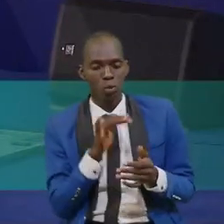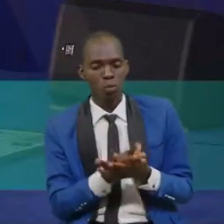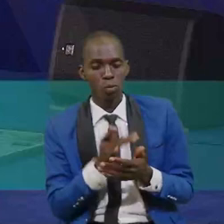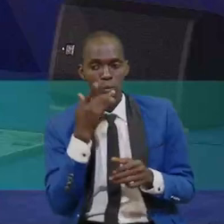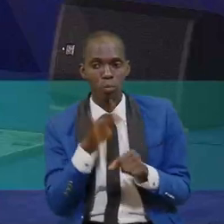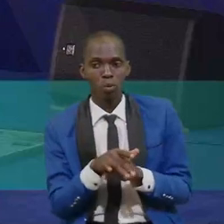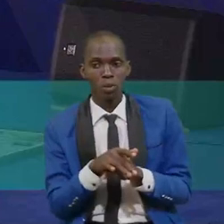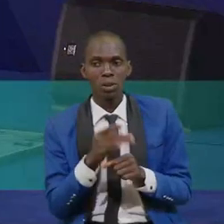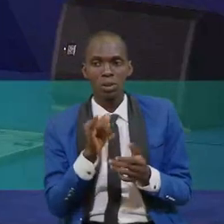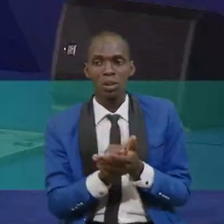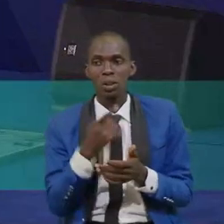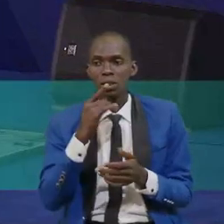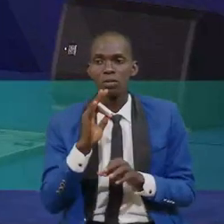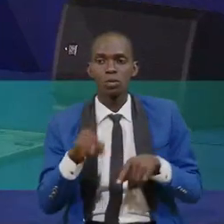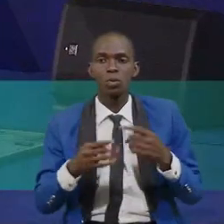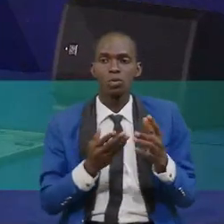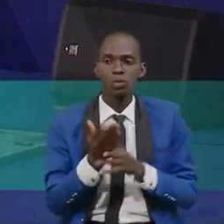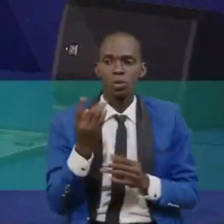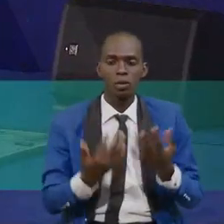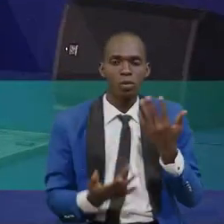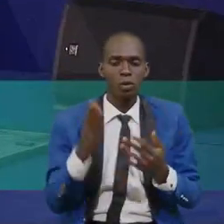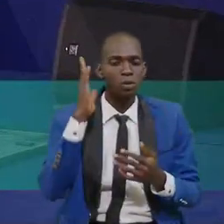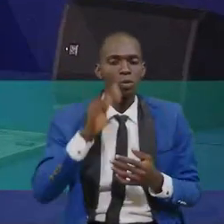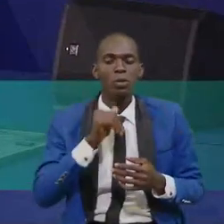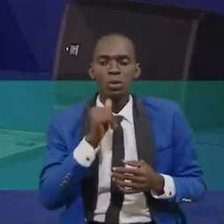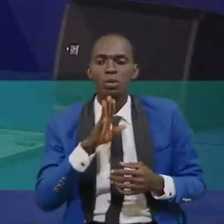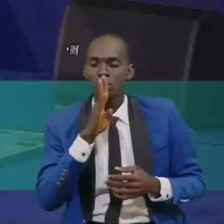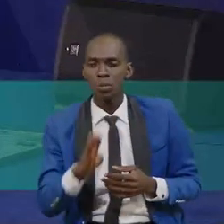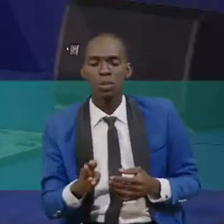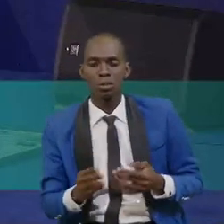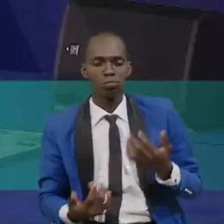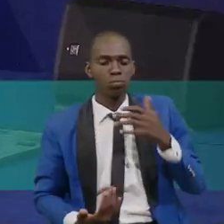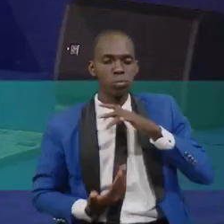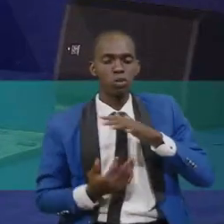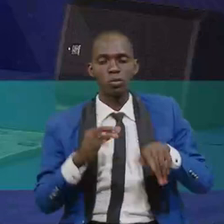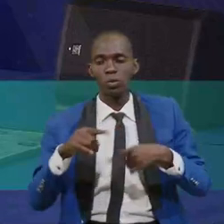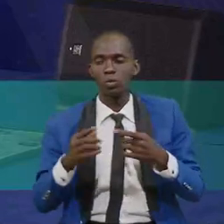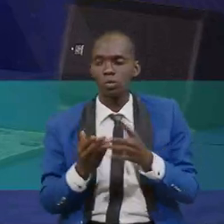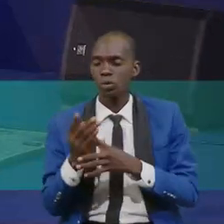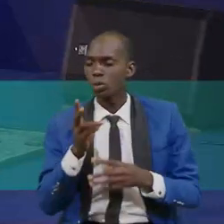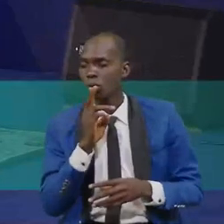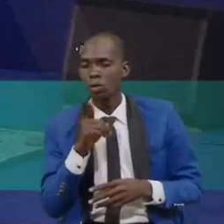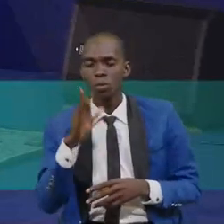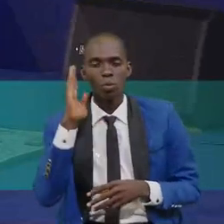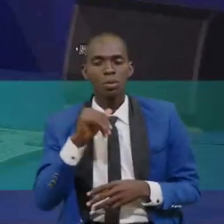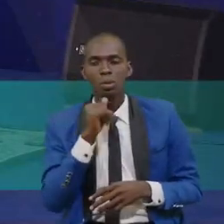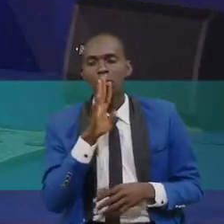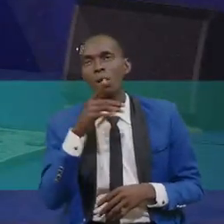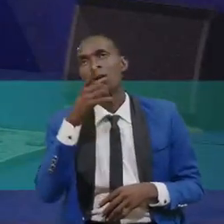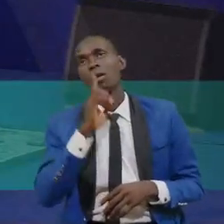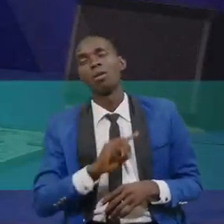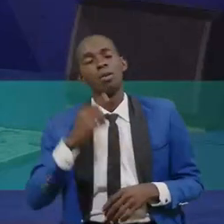seras pas brûlé. Quand tu passes par le déluge, tu ne seras pas noyé. Aidez, parce que je suis avec toi pour